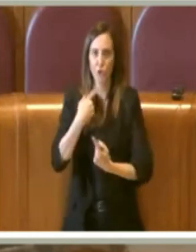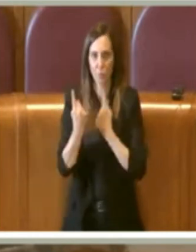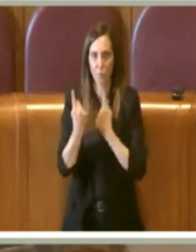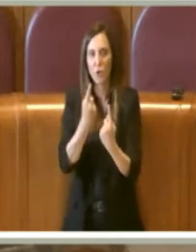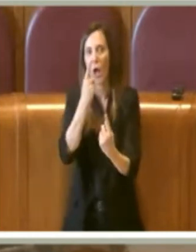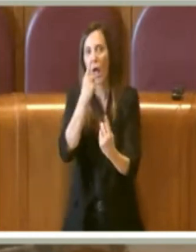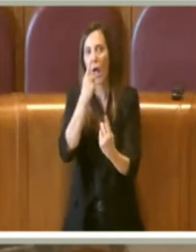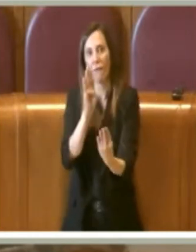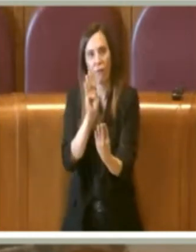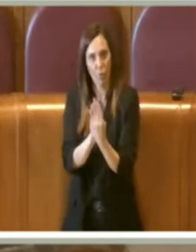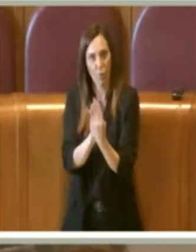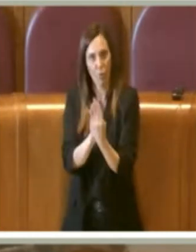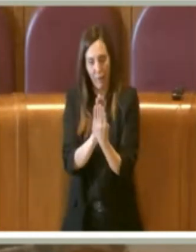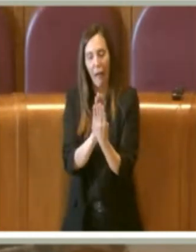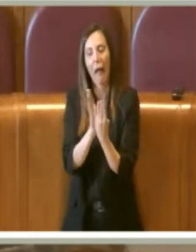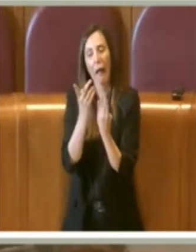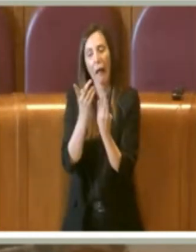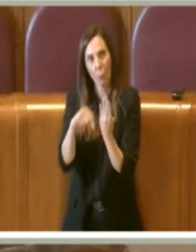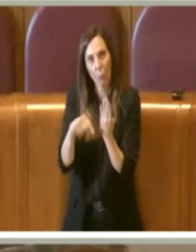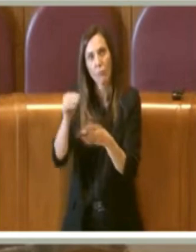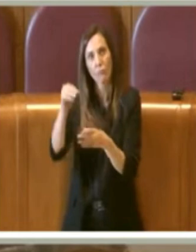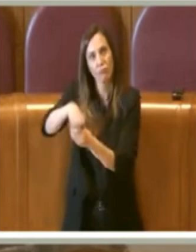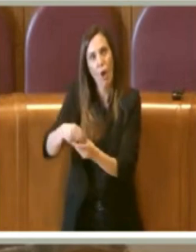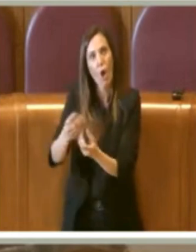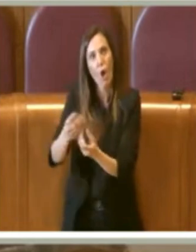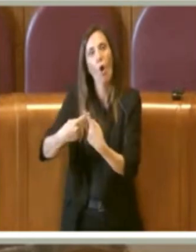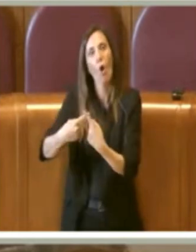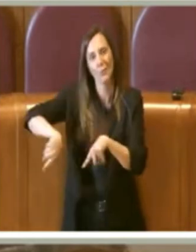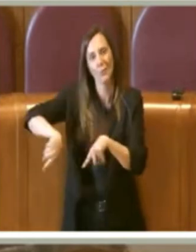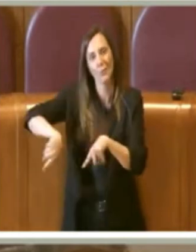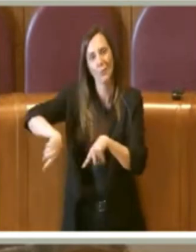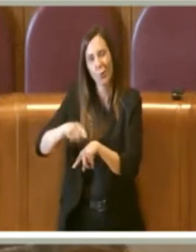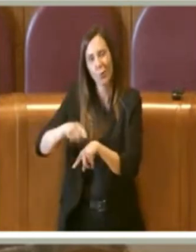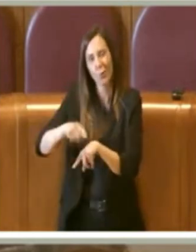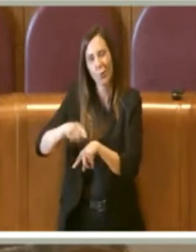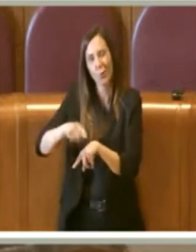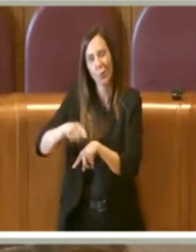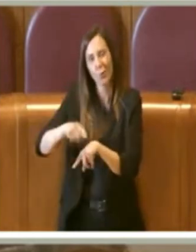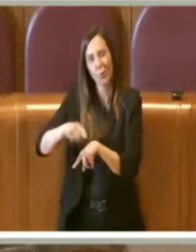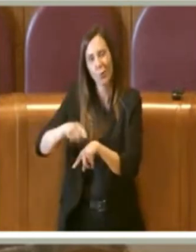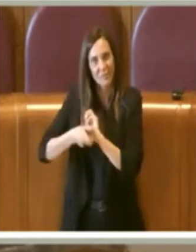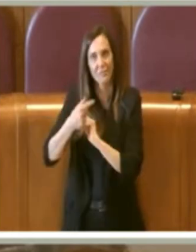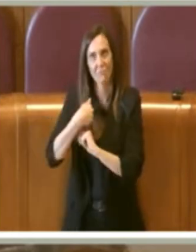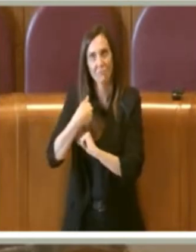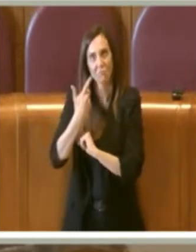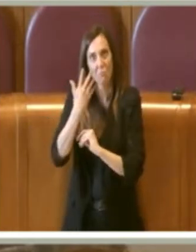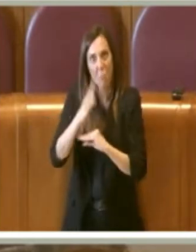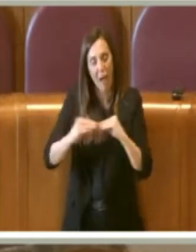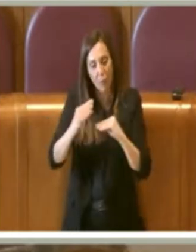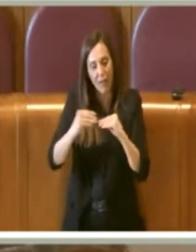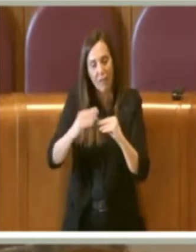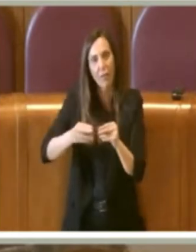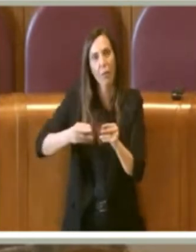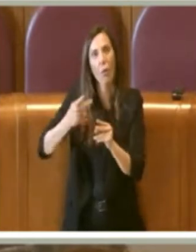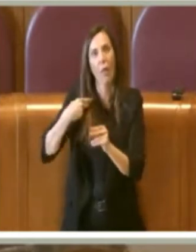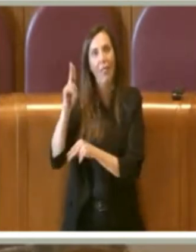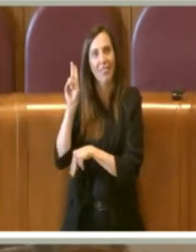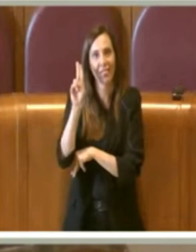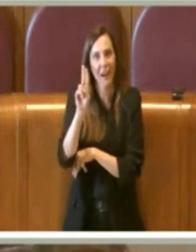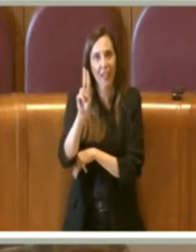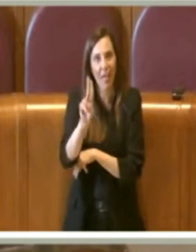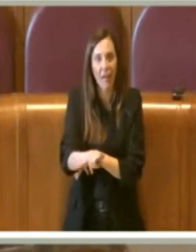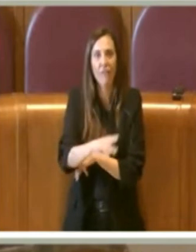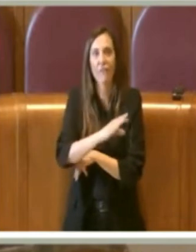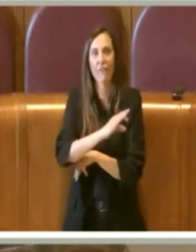anche in commissione sicuramente complicate penso al tema azione tratta di aria piuttosto che a